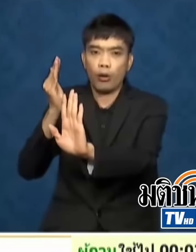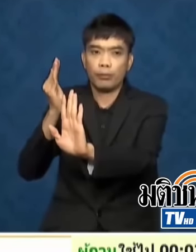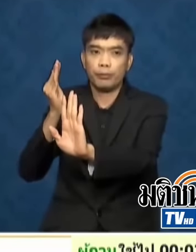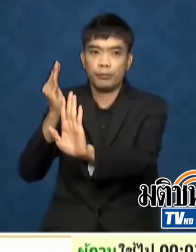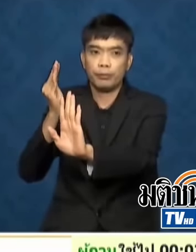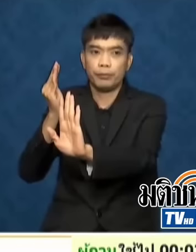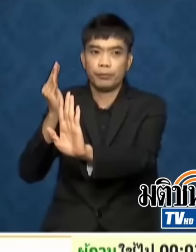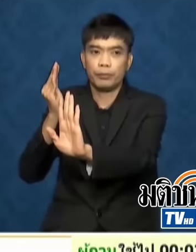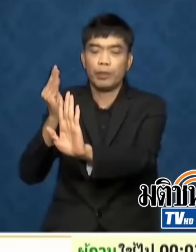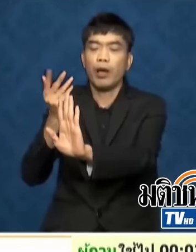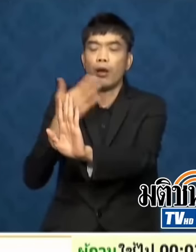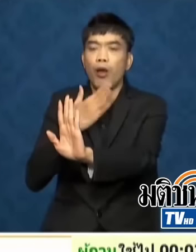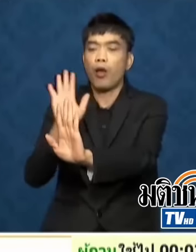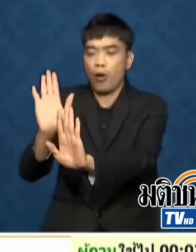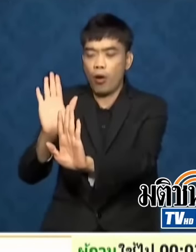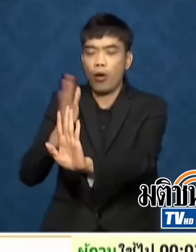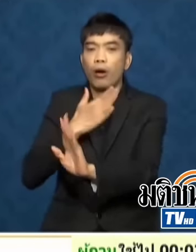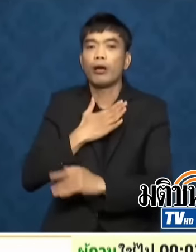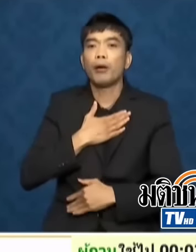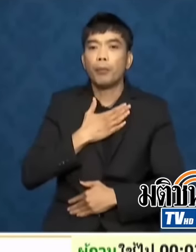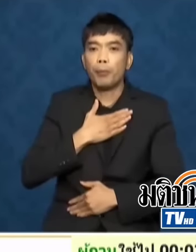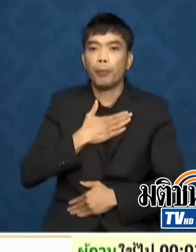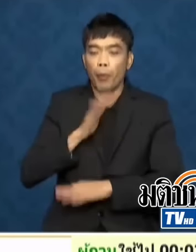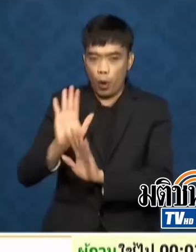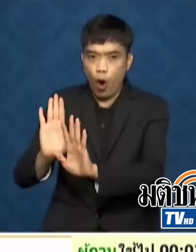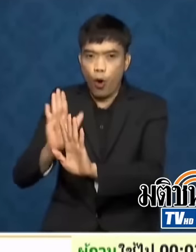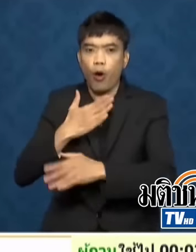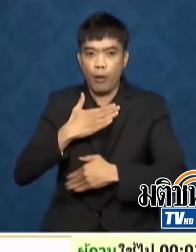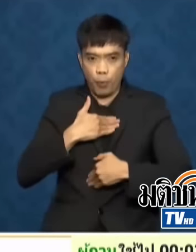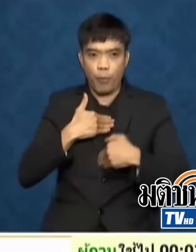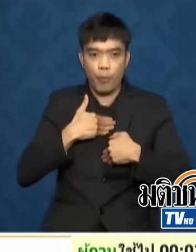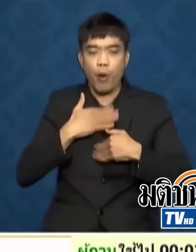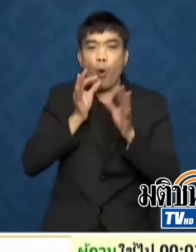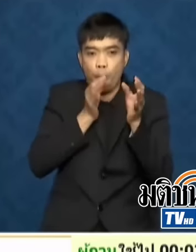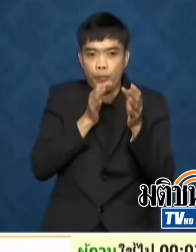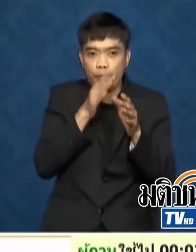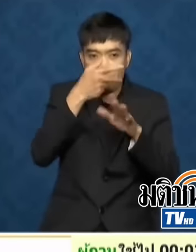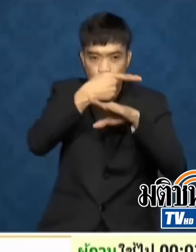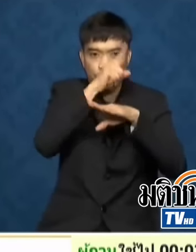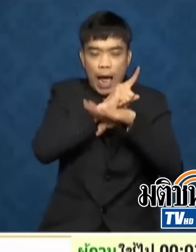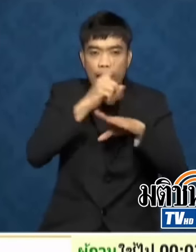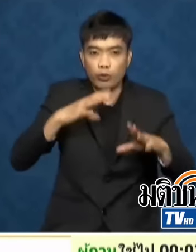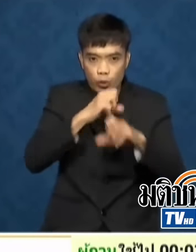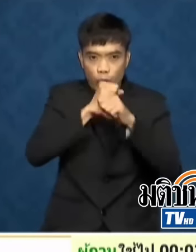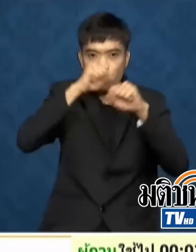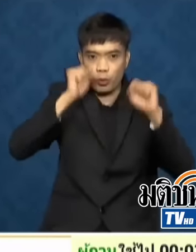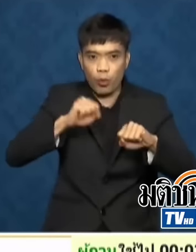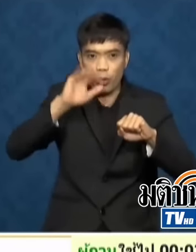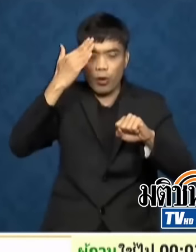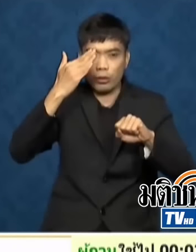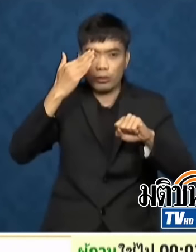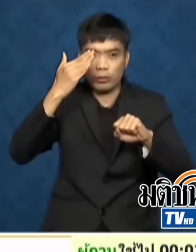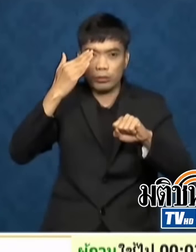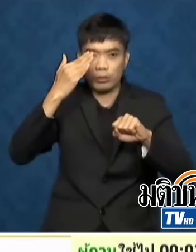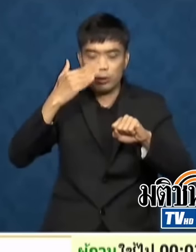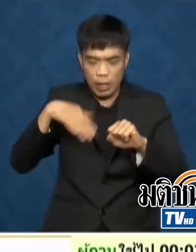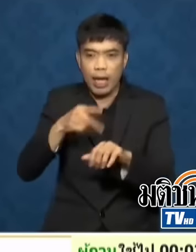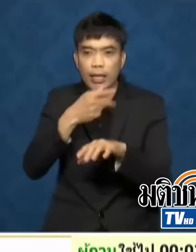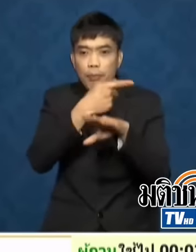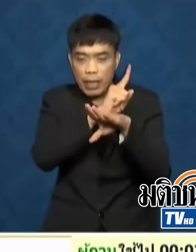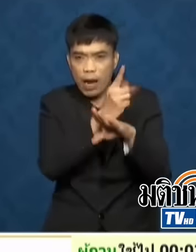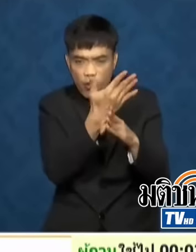จงนิดเดียวครับ อย่าเพิ่งครับอย่าให้ผมได้วินิจฉัยก่อนครับ คือถ้าท่านประธานจะวินิจฉัยท่านประธานฟังผมสักนิ